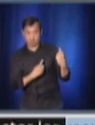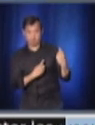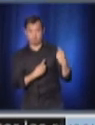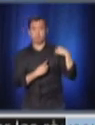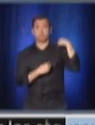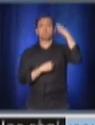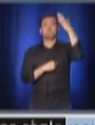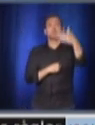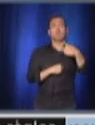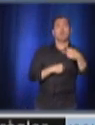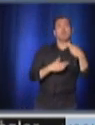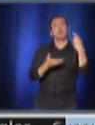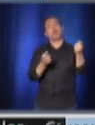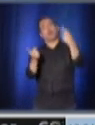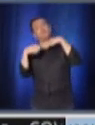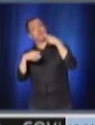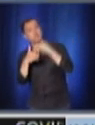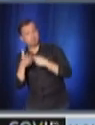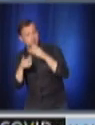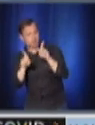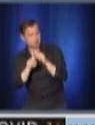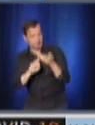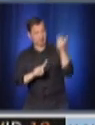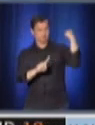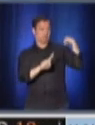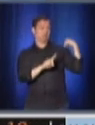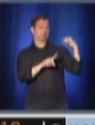laisser le docteur Arruda vous dire un peu